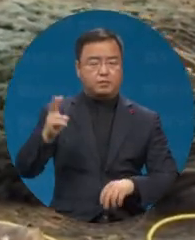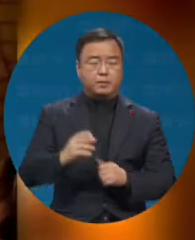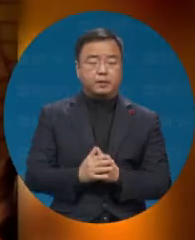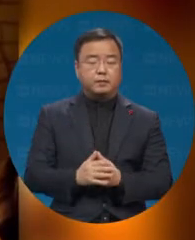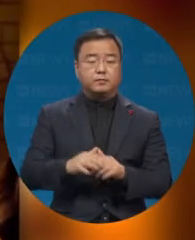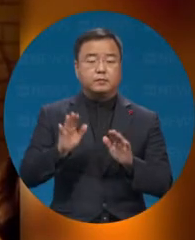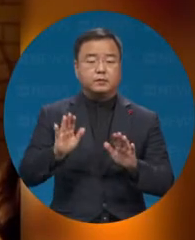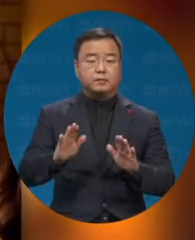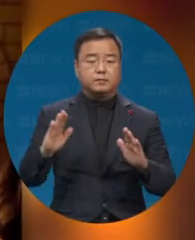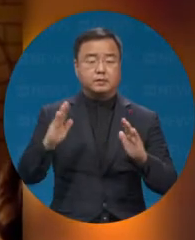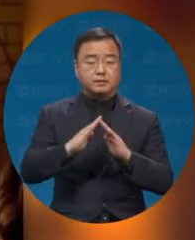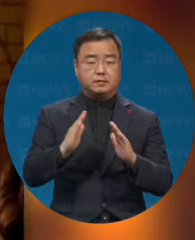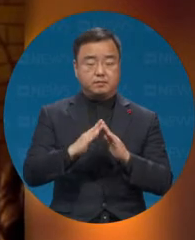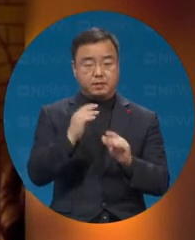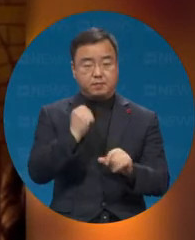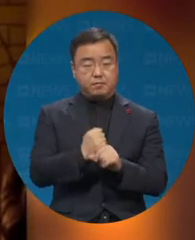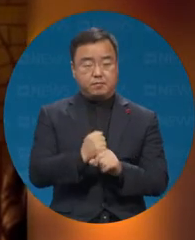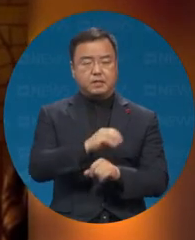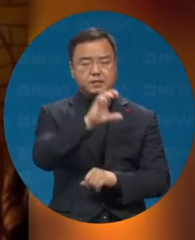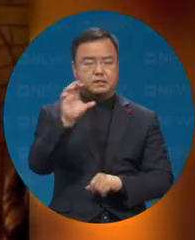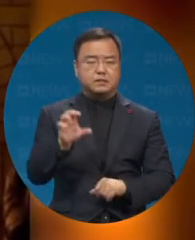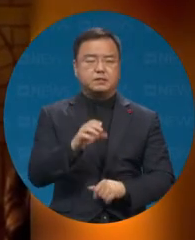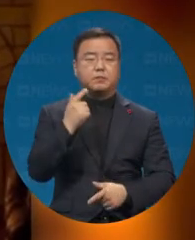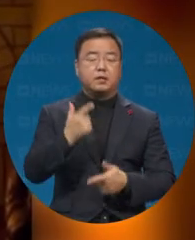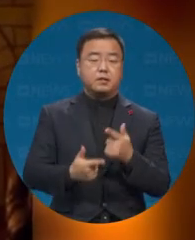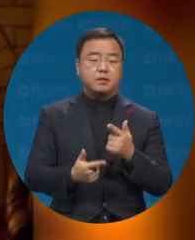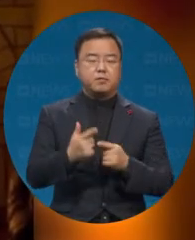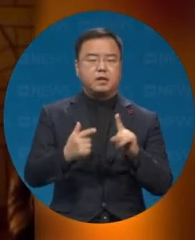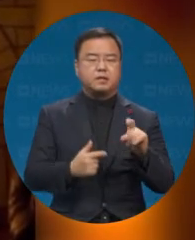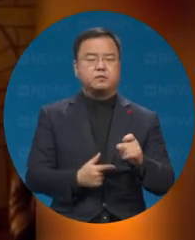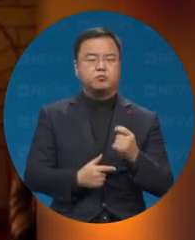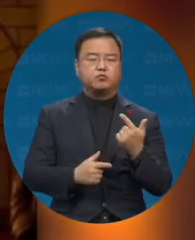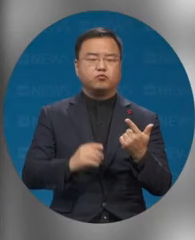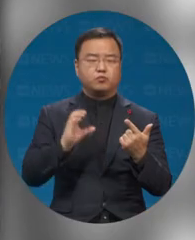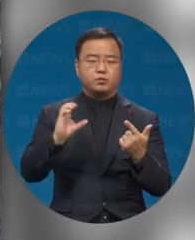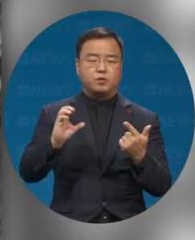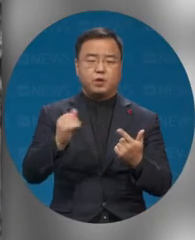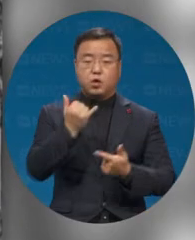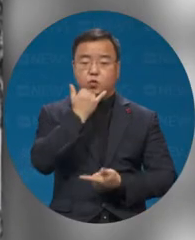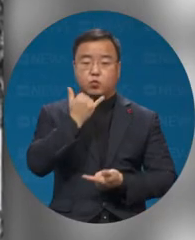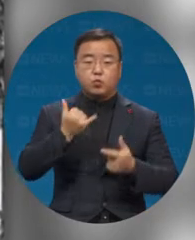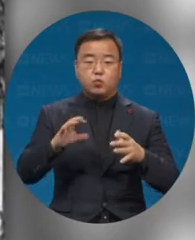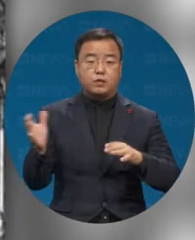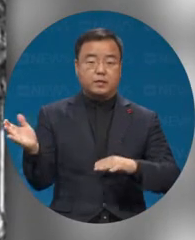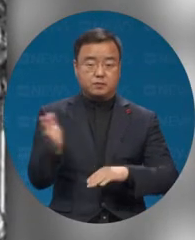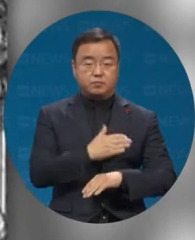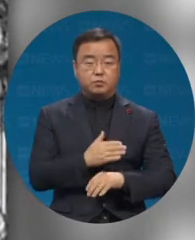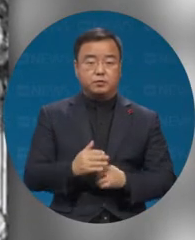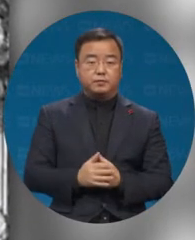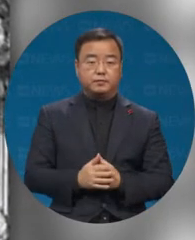지금처럼 집에 장식하는 크리스마스 트리는 16세기 독일에서 시작한 것으로 알려져 있습니다.